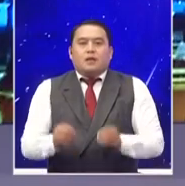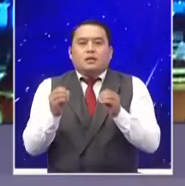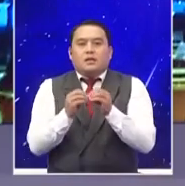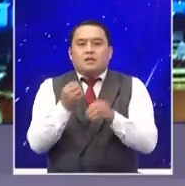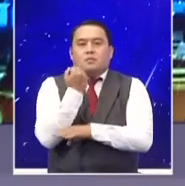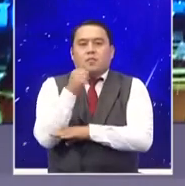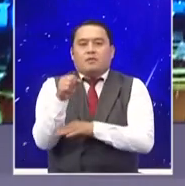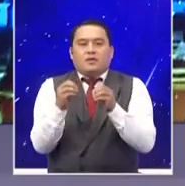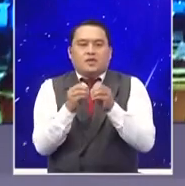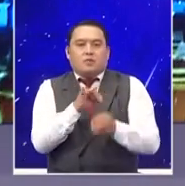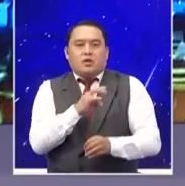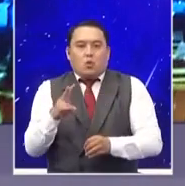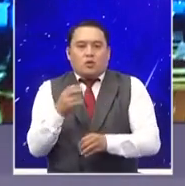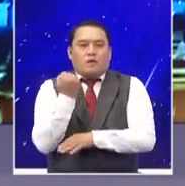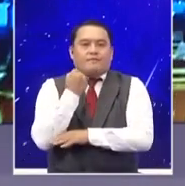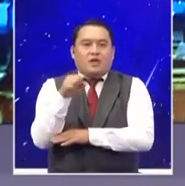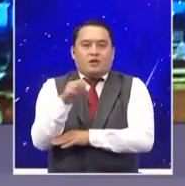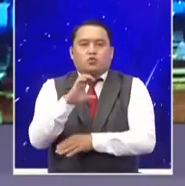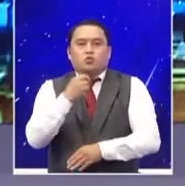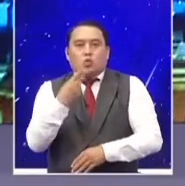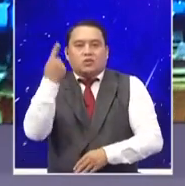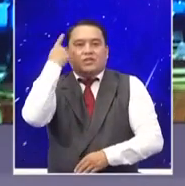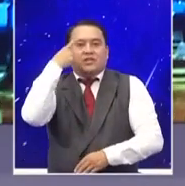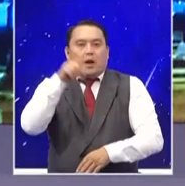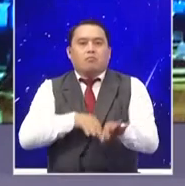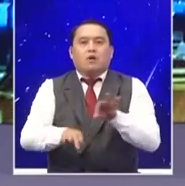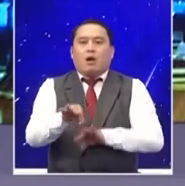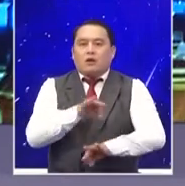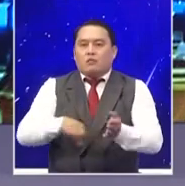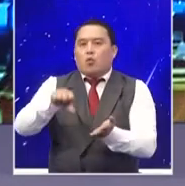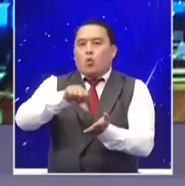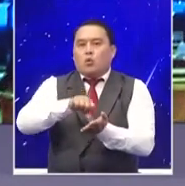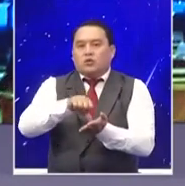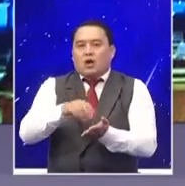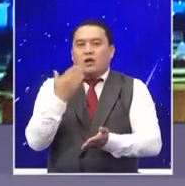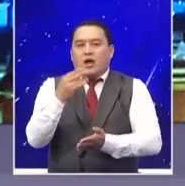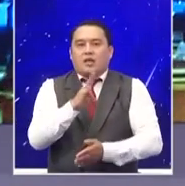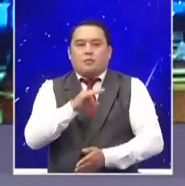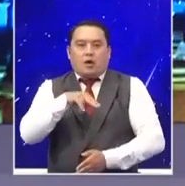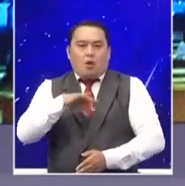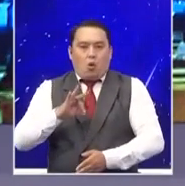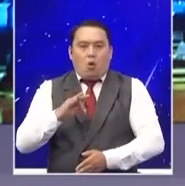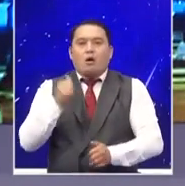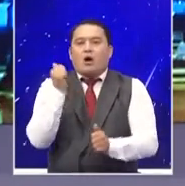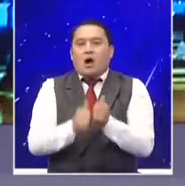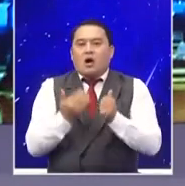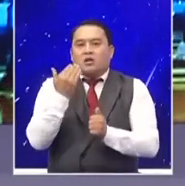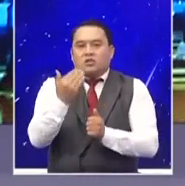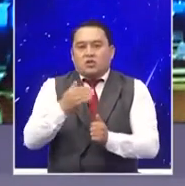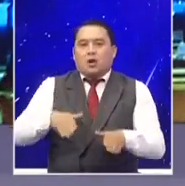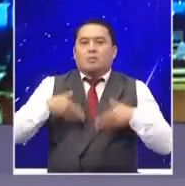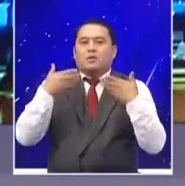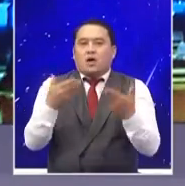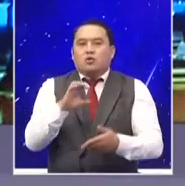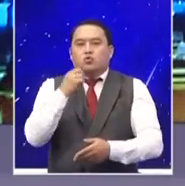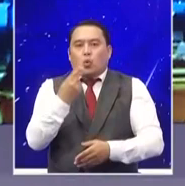10 победителей, 10 миллионов. Определены победители ярмарки социальных идей и проектов. Ее участниками являются неправительственные организации. Каждая